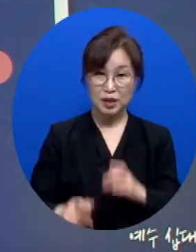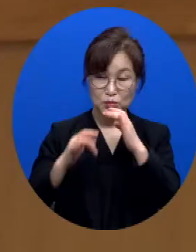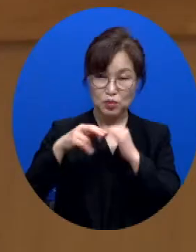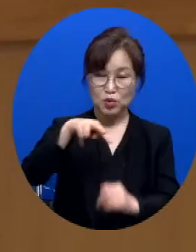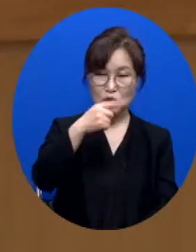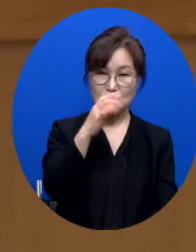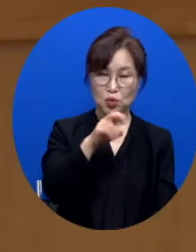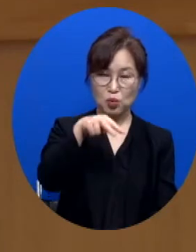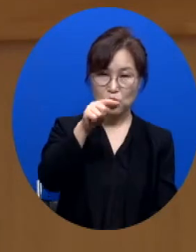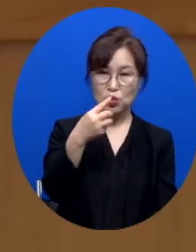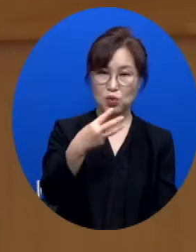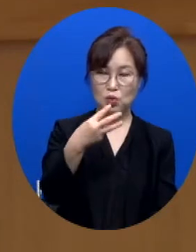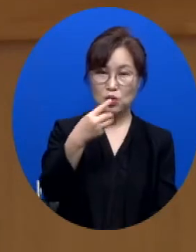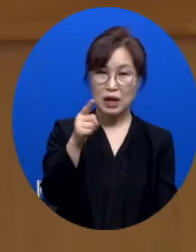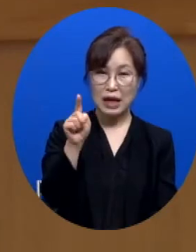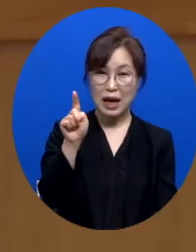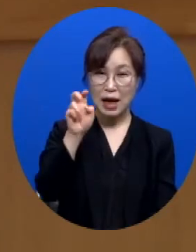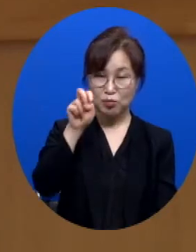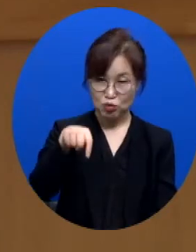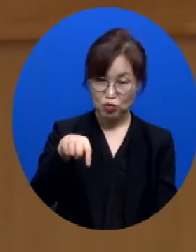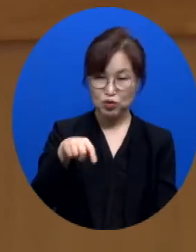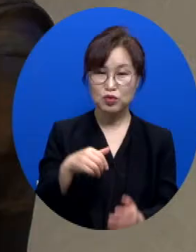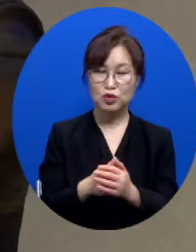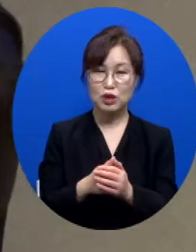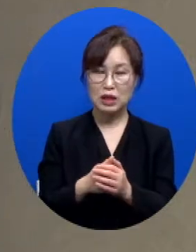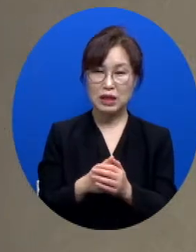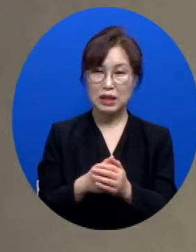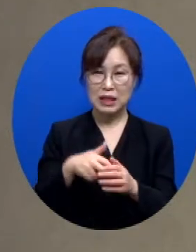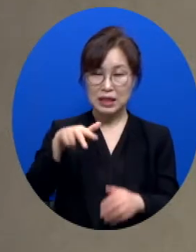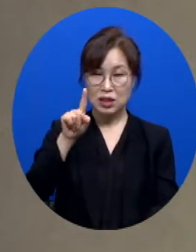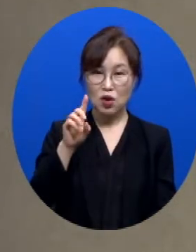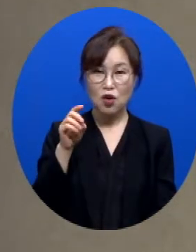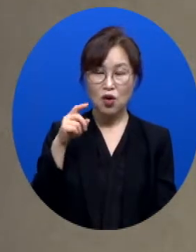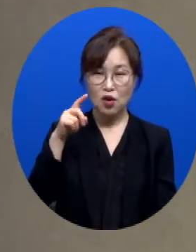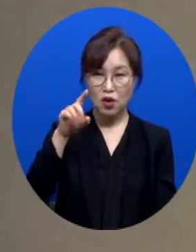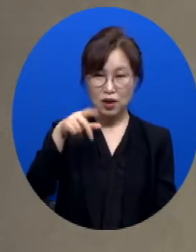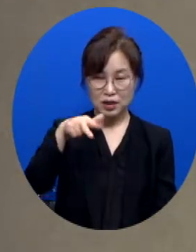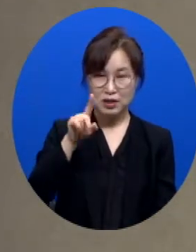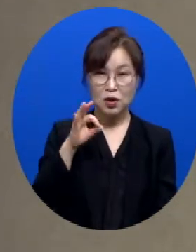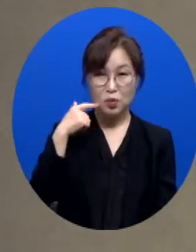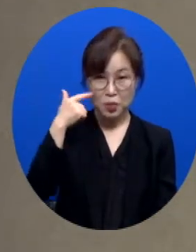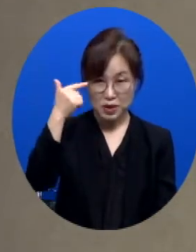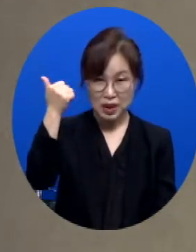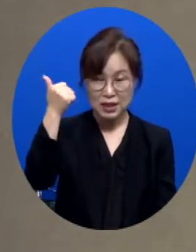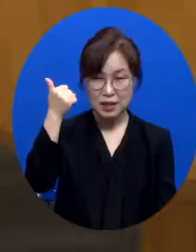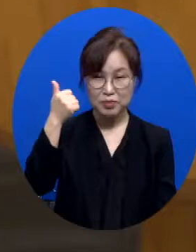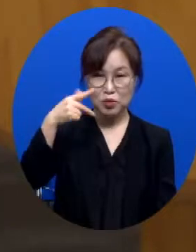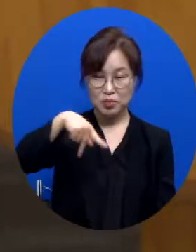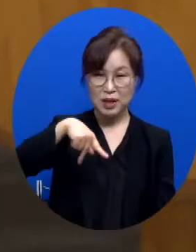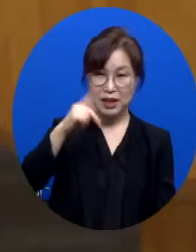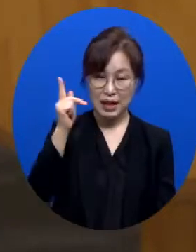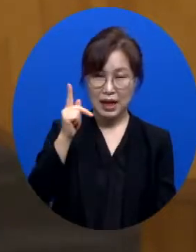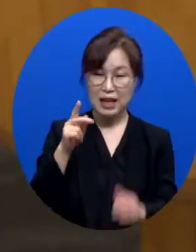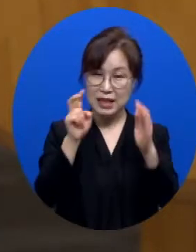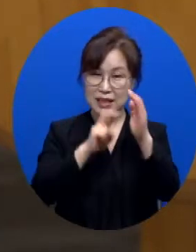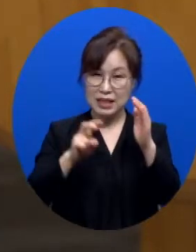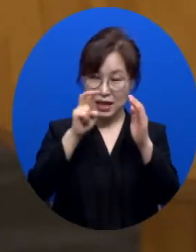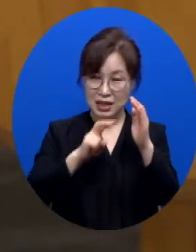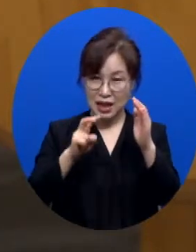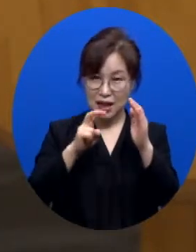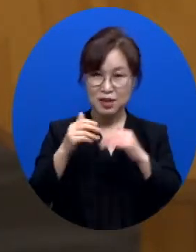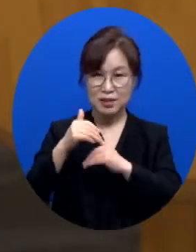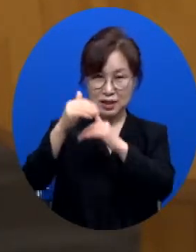송솔나무, 성교육상담센터 숨 대표 정혜민 목사, 찬양사역팀 PK의 특별 순서가